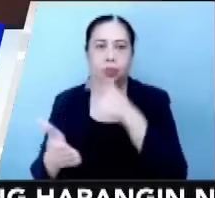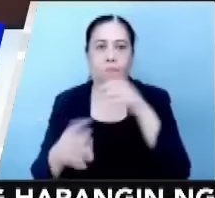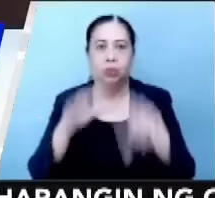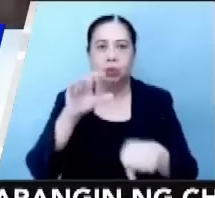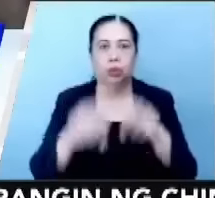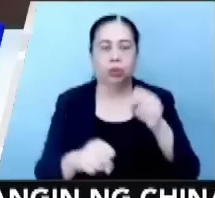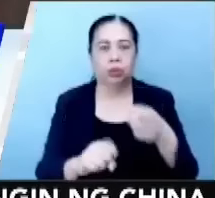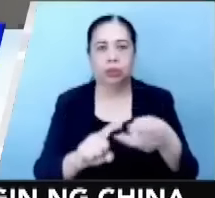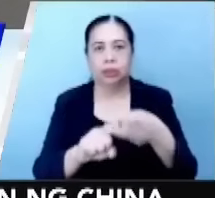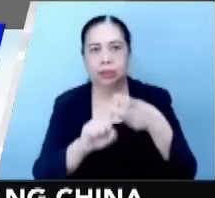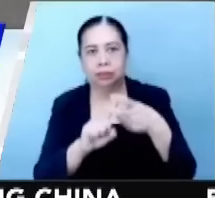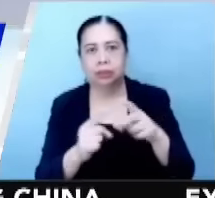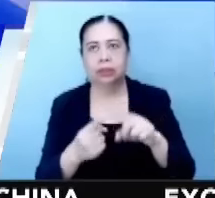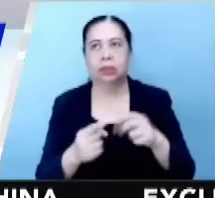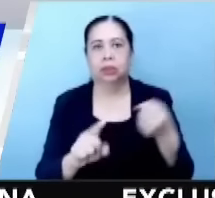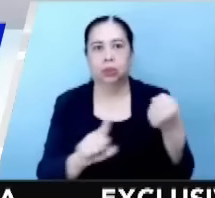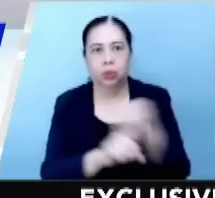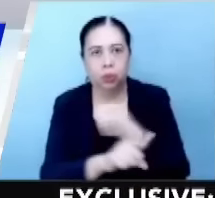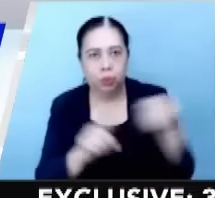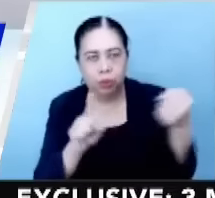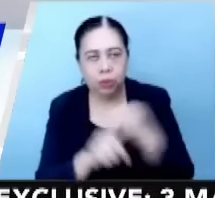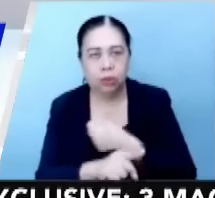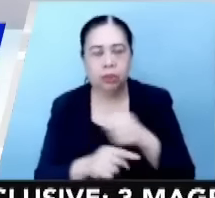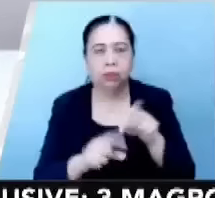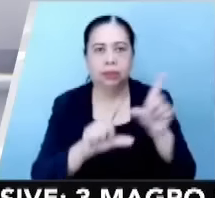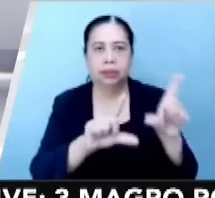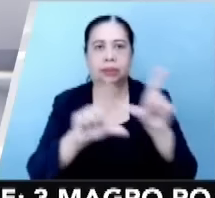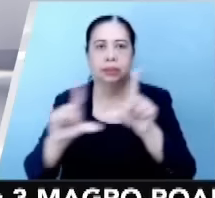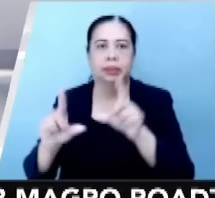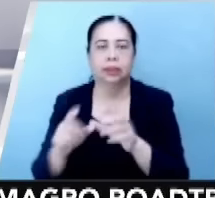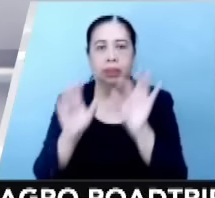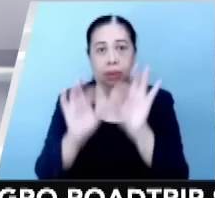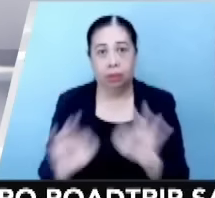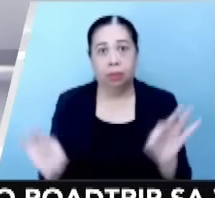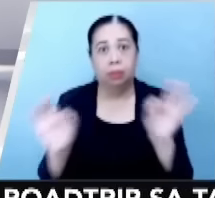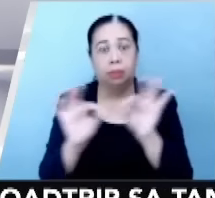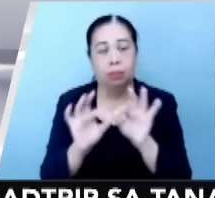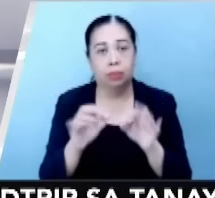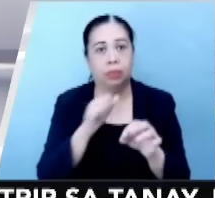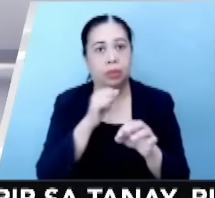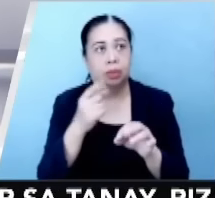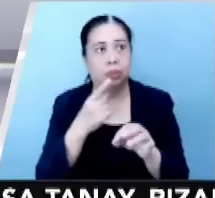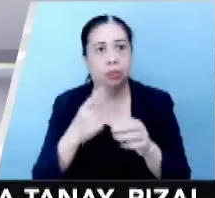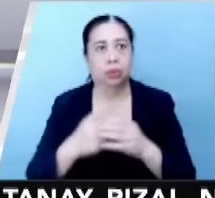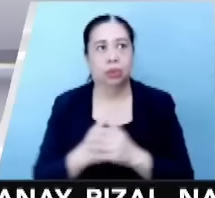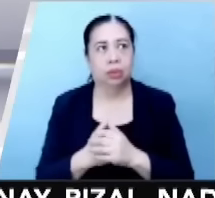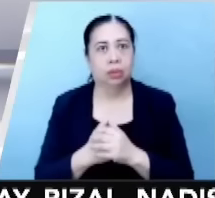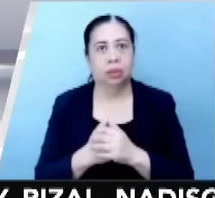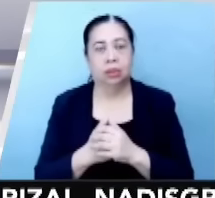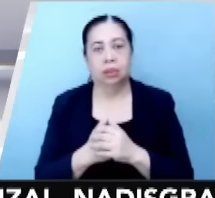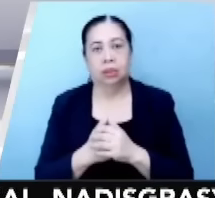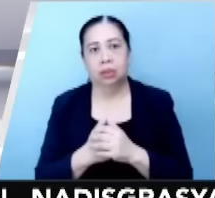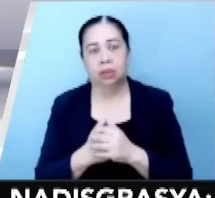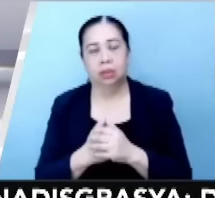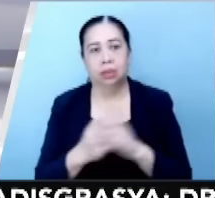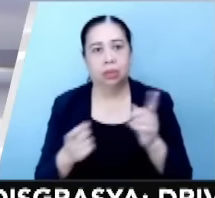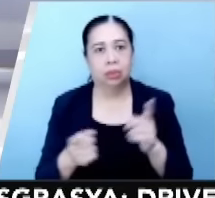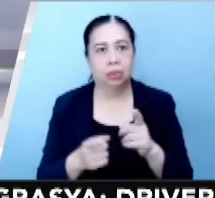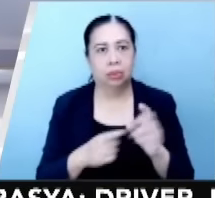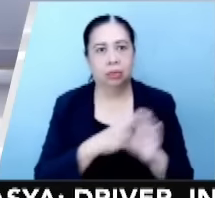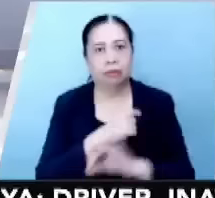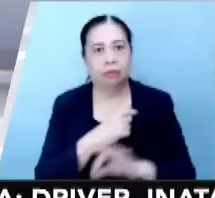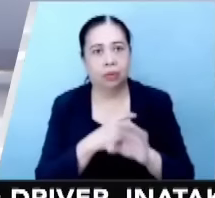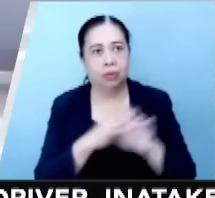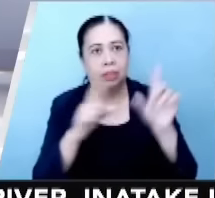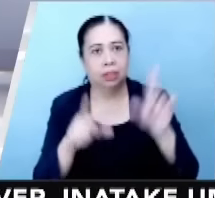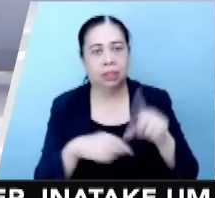torturer sa porak Togo hub importante ho kasi na hindi lamang yung mga yung mga foreign criminals na na ito ang ating mapapanagot